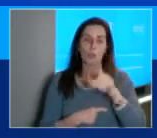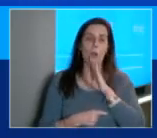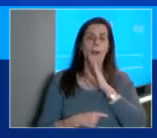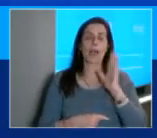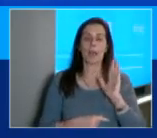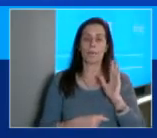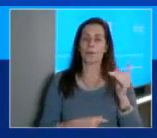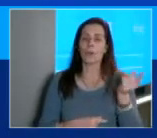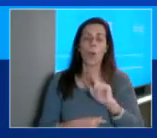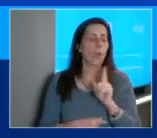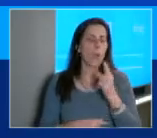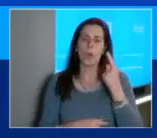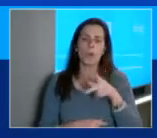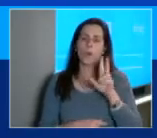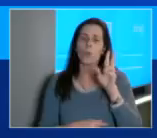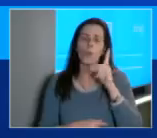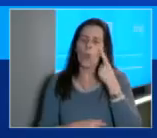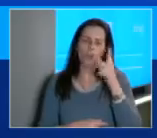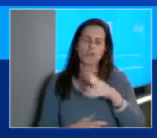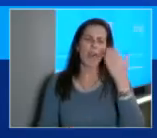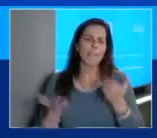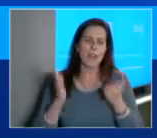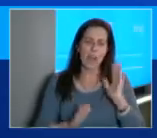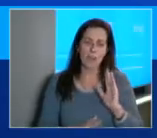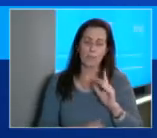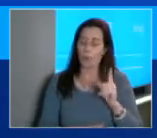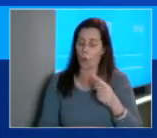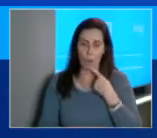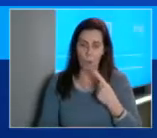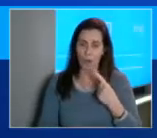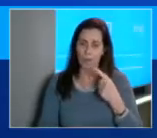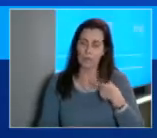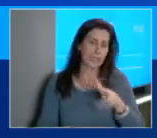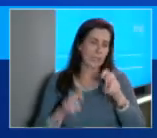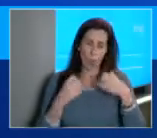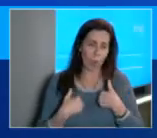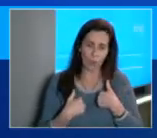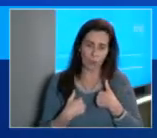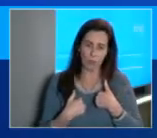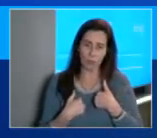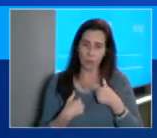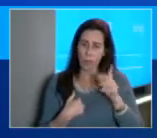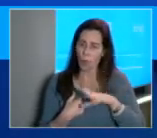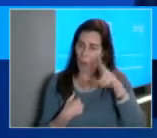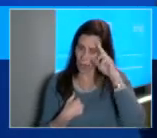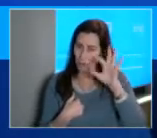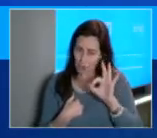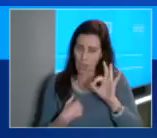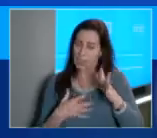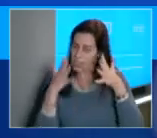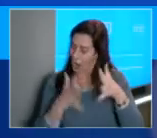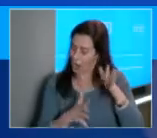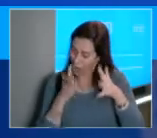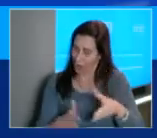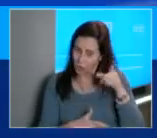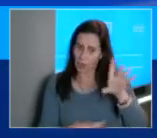הבעיה שלו. כלומר, הוא לא מזהה שיש עדיין הבדלים וכן הלאה. הוא אומר, עשו עליי סיבוב, עשו עליו ספין, דרך אגב, לא רק הליכוד ושס. ותקפו אותו